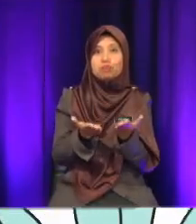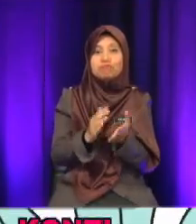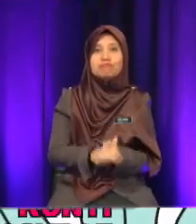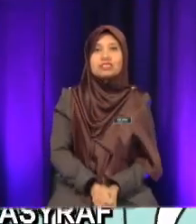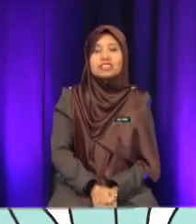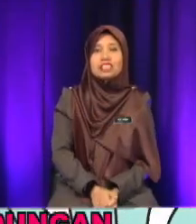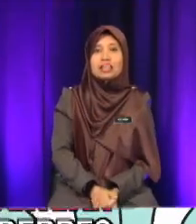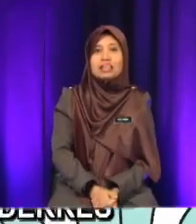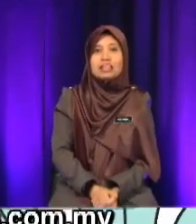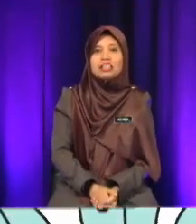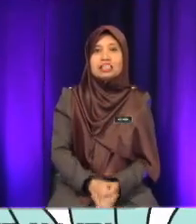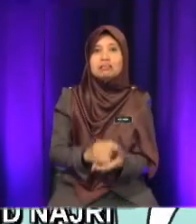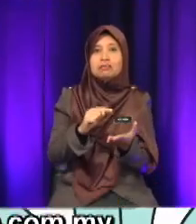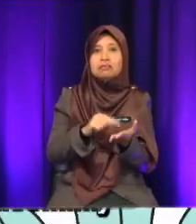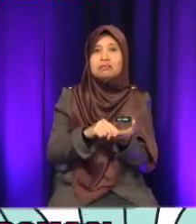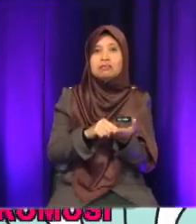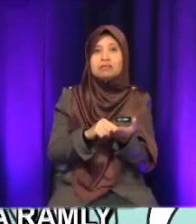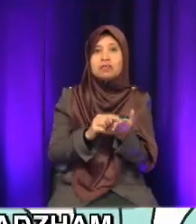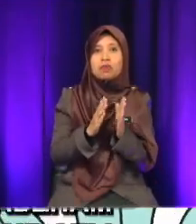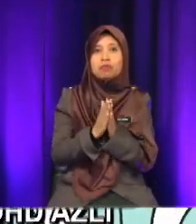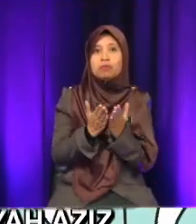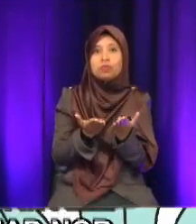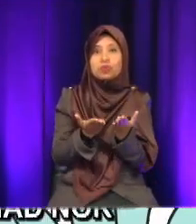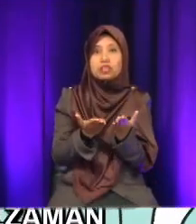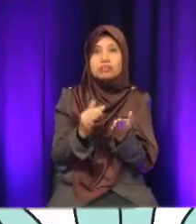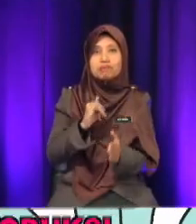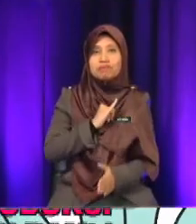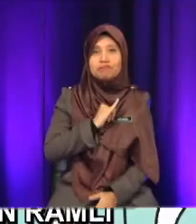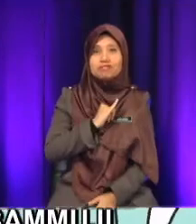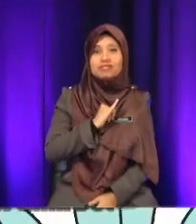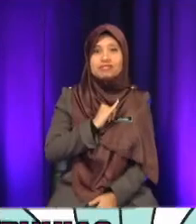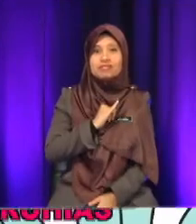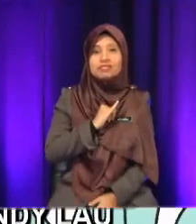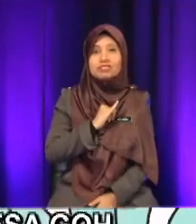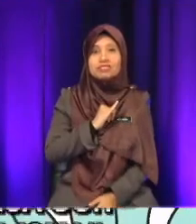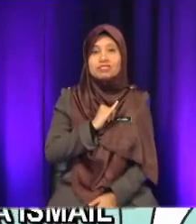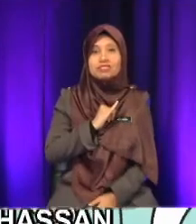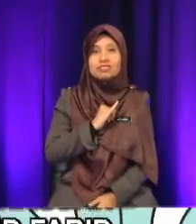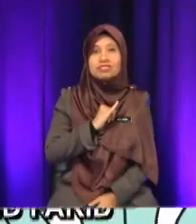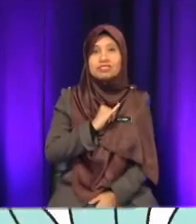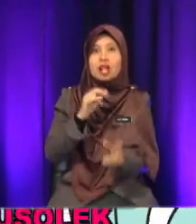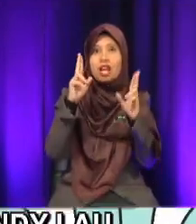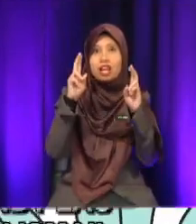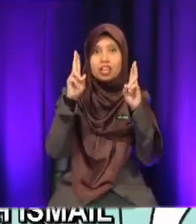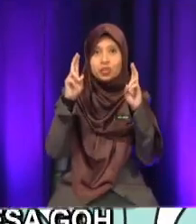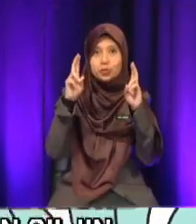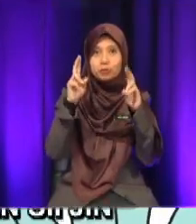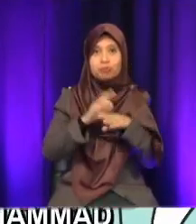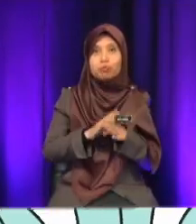ini buku saya salju